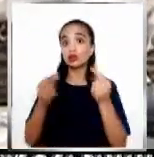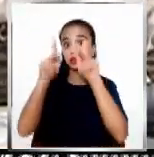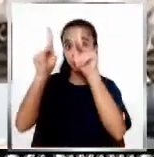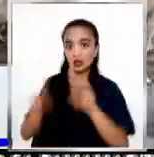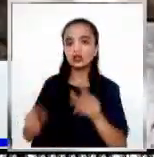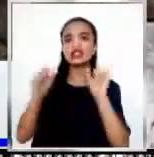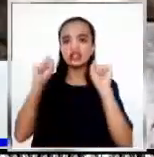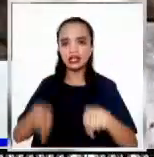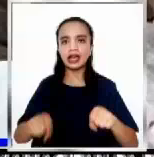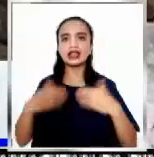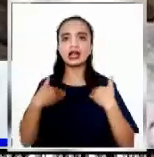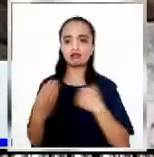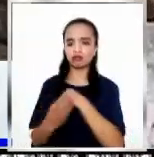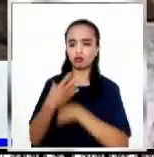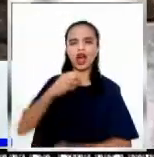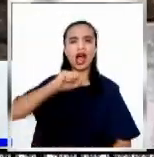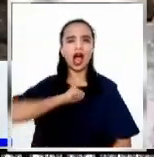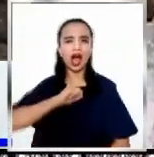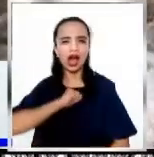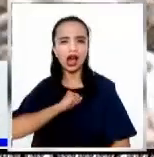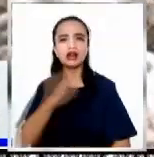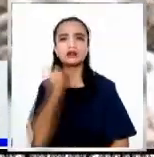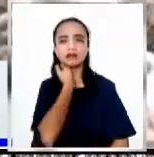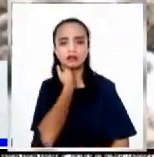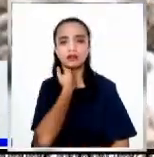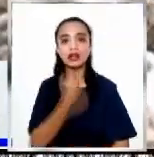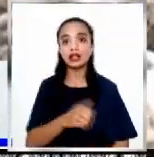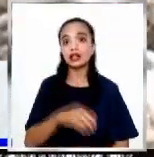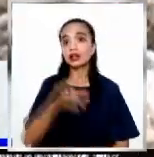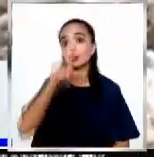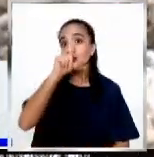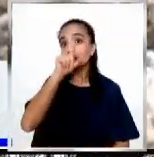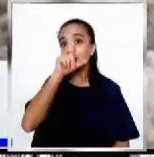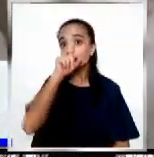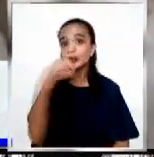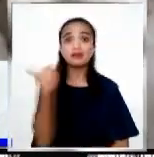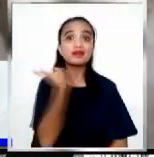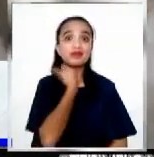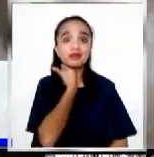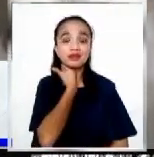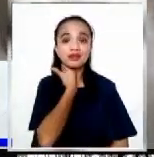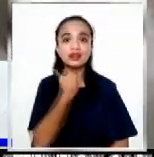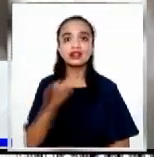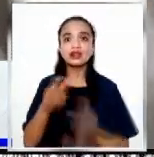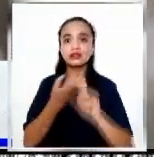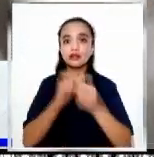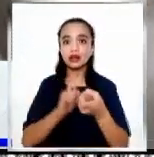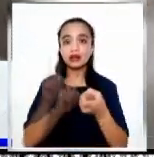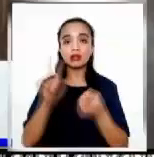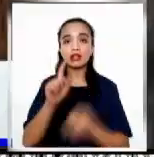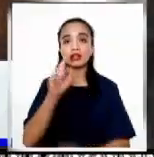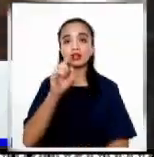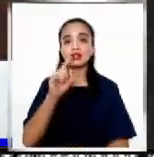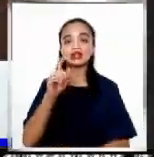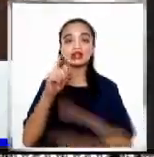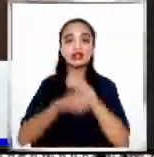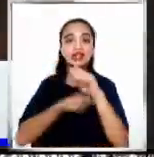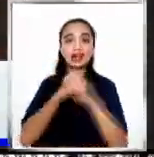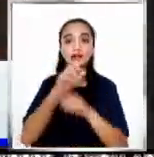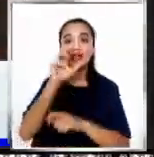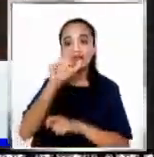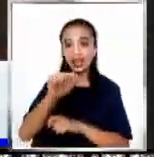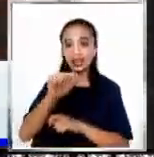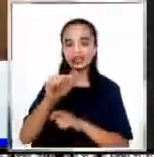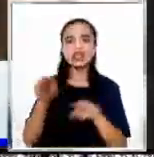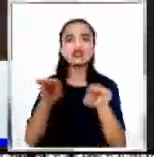infectious disease specialist, ang bird flu o avian influenza ay sakit mula sa type A viruses na natural lamang sa mga ibon, manok